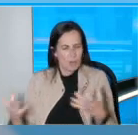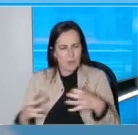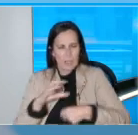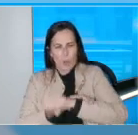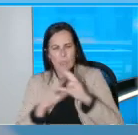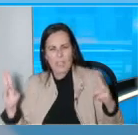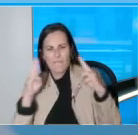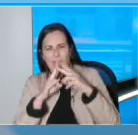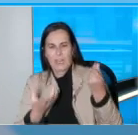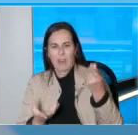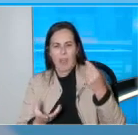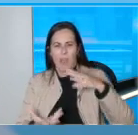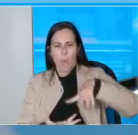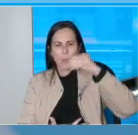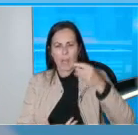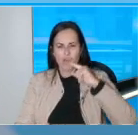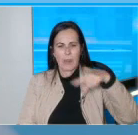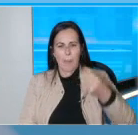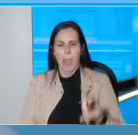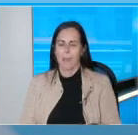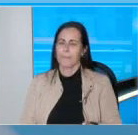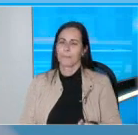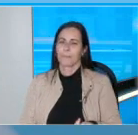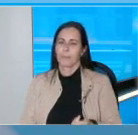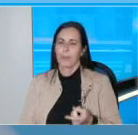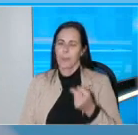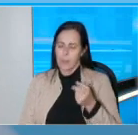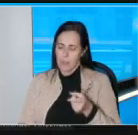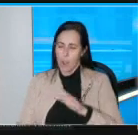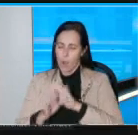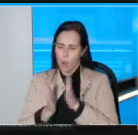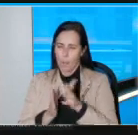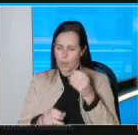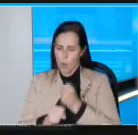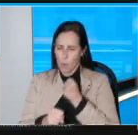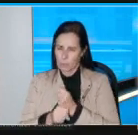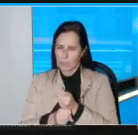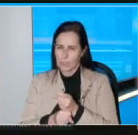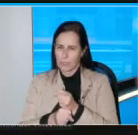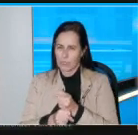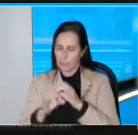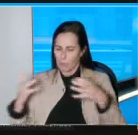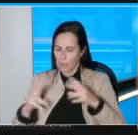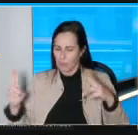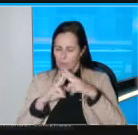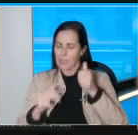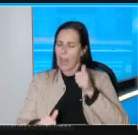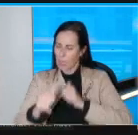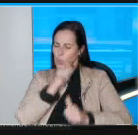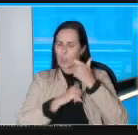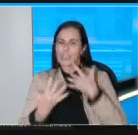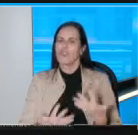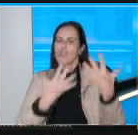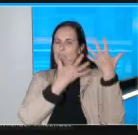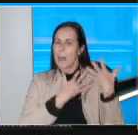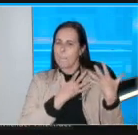הדברים? כן, תראי, אני חושב שכל הפרויקט הקטרי הזה שצמח בפז'ה, אנחנו צריכים לחזור אחורה